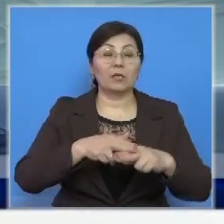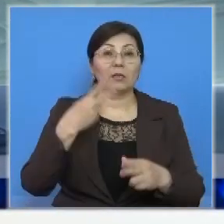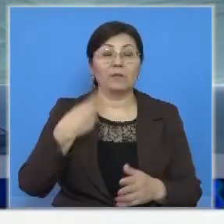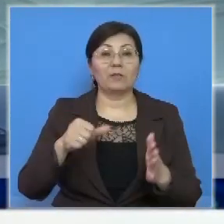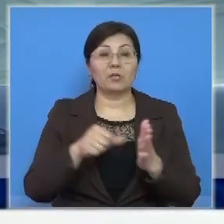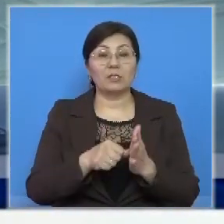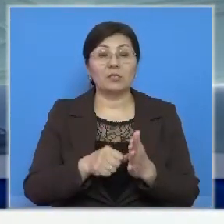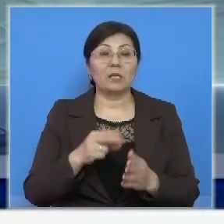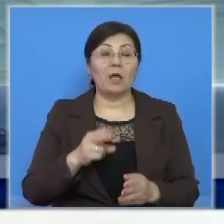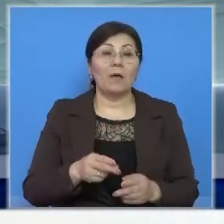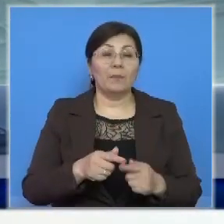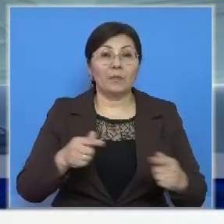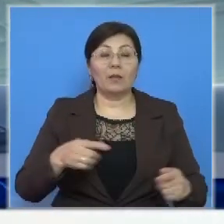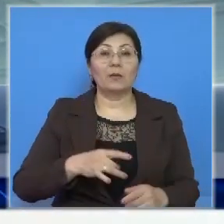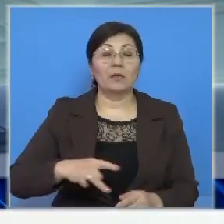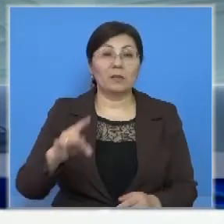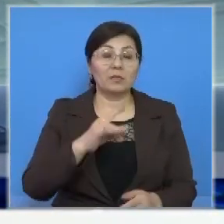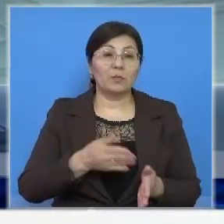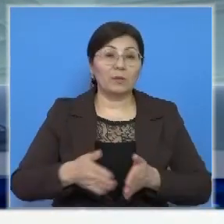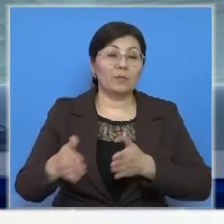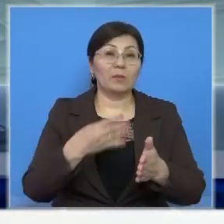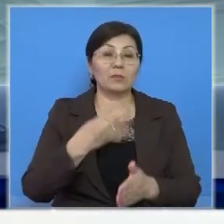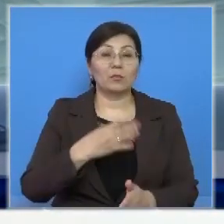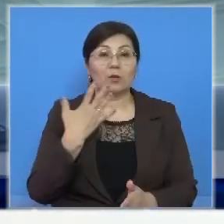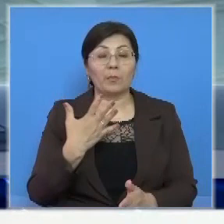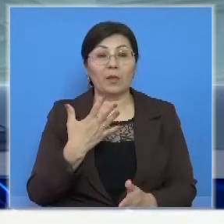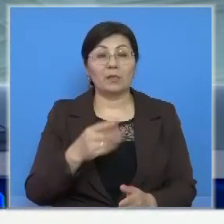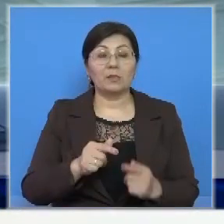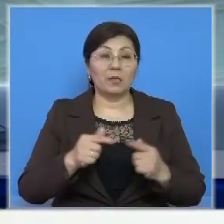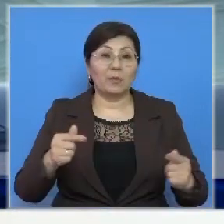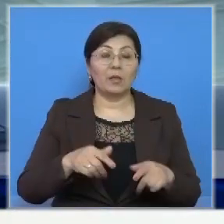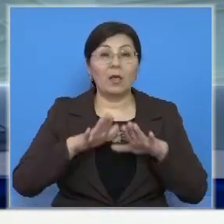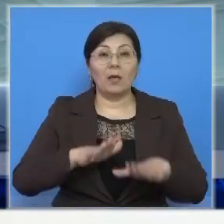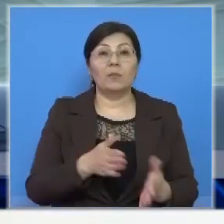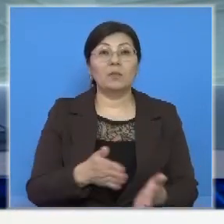26 километров республиканских дорог и 45,4 километра местных дорог.